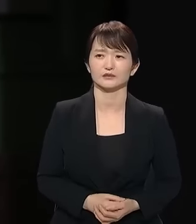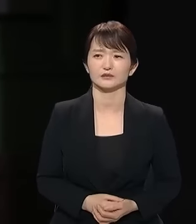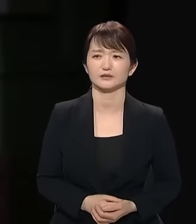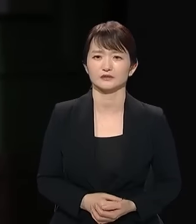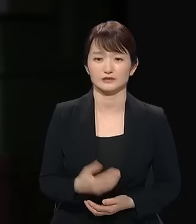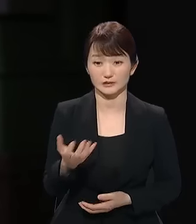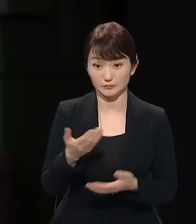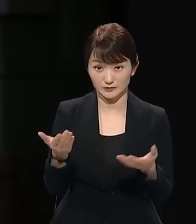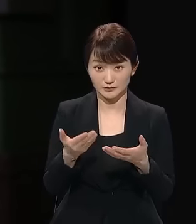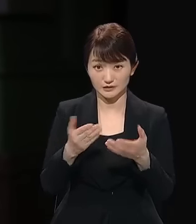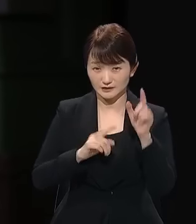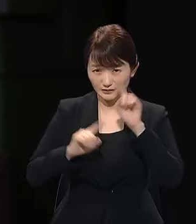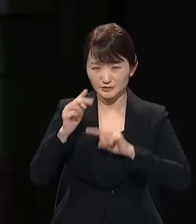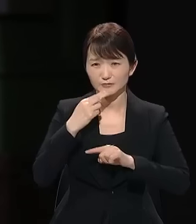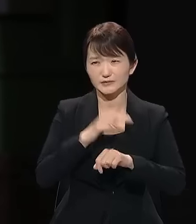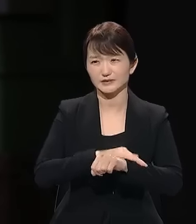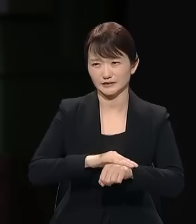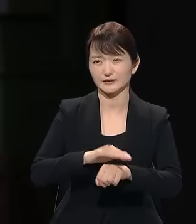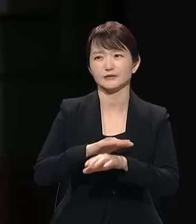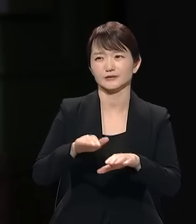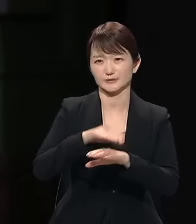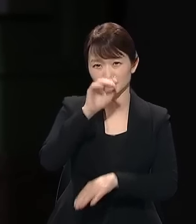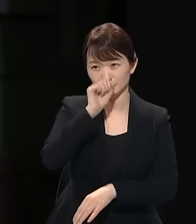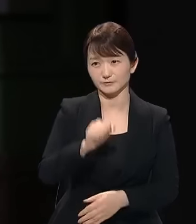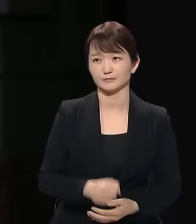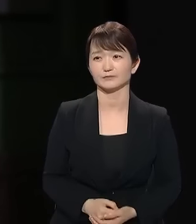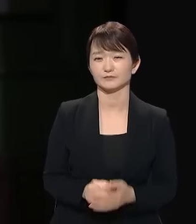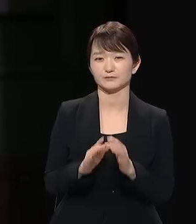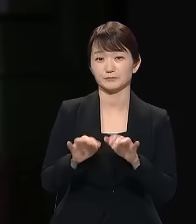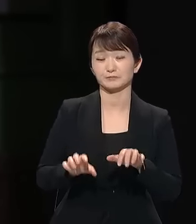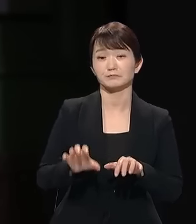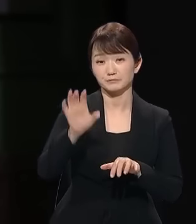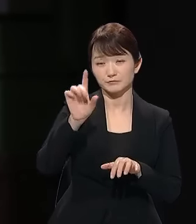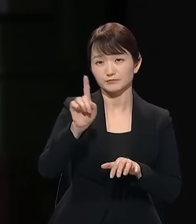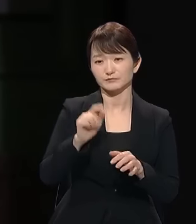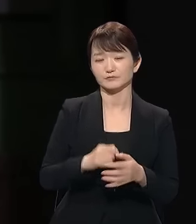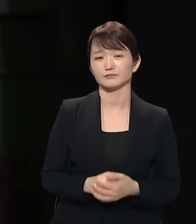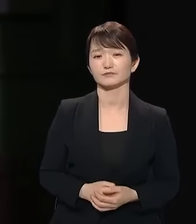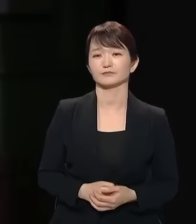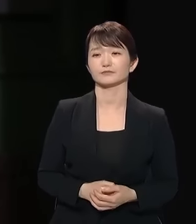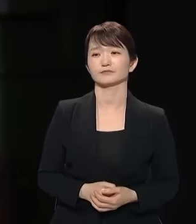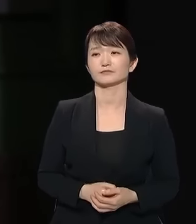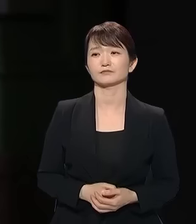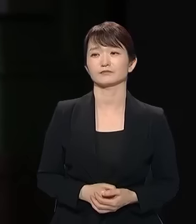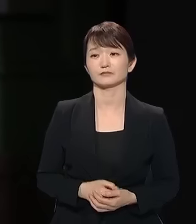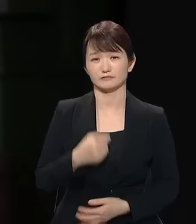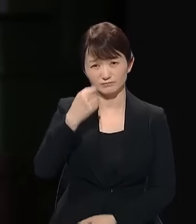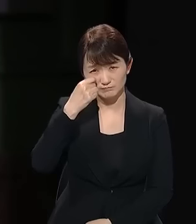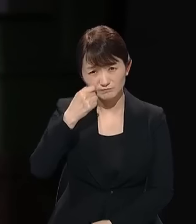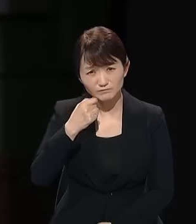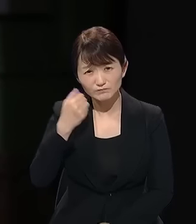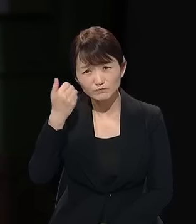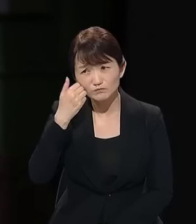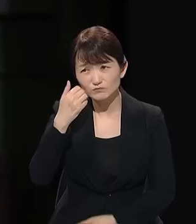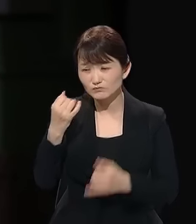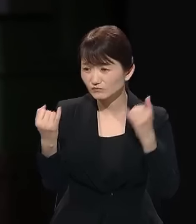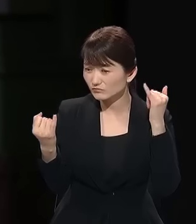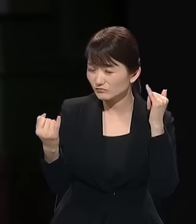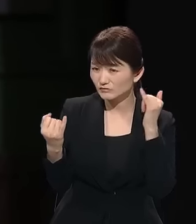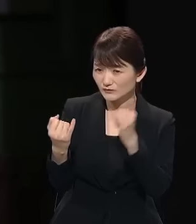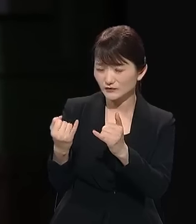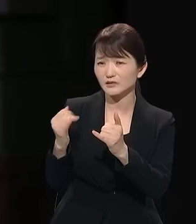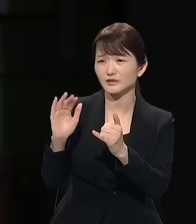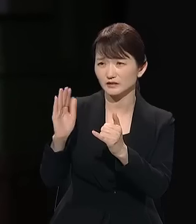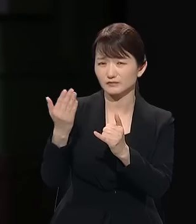잘 풀면 좋겠습니다. 네, 가족 여러분 의견도 보겠습니다. 슈퍼맨님께서는 서운합니다. 누가 연락을 해야지라고